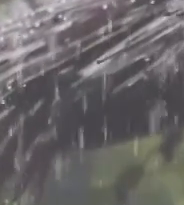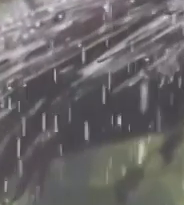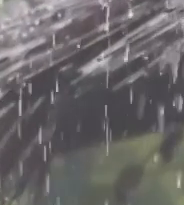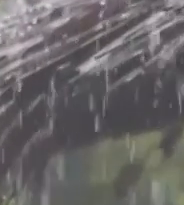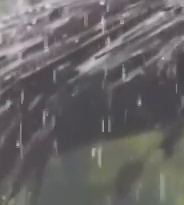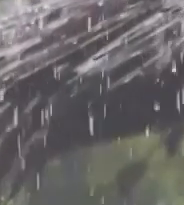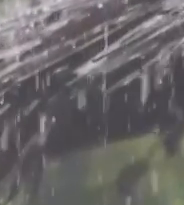ค่ะ